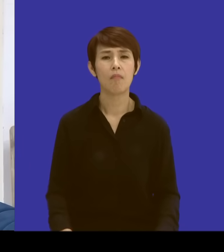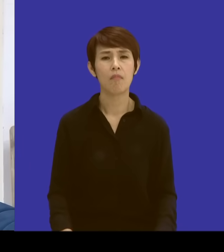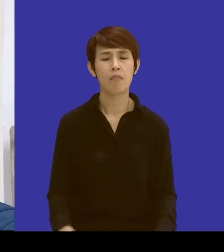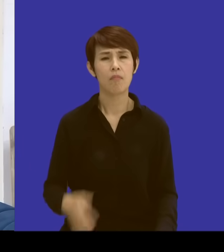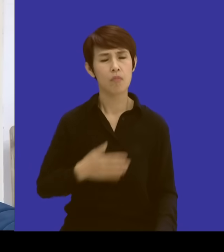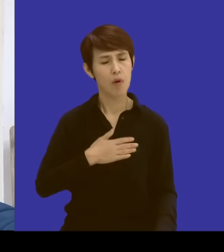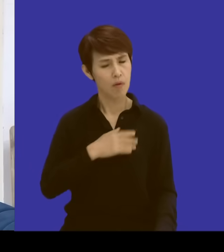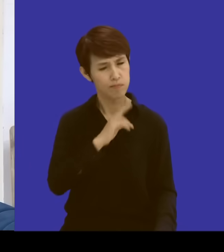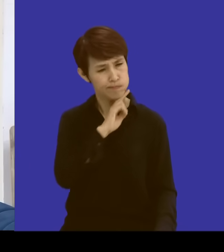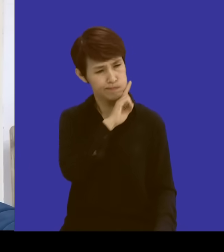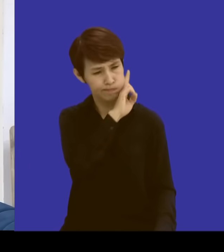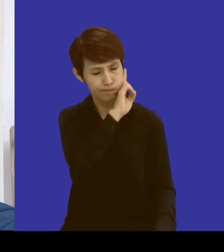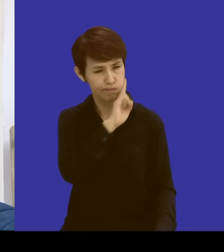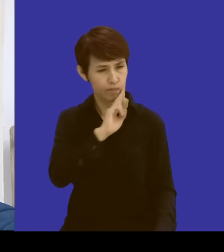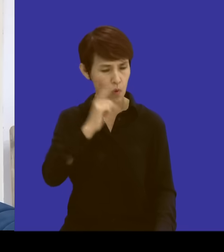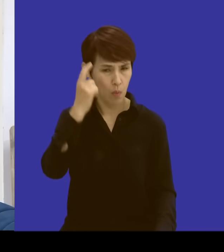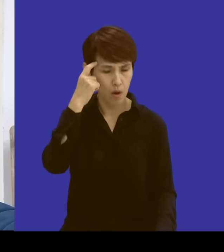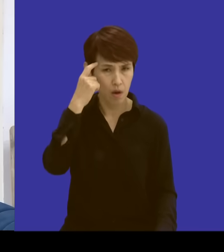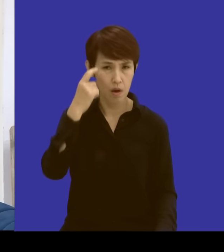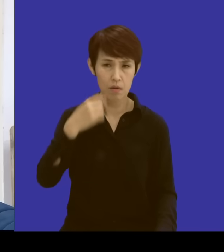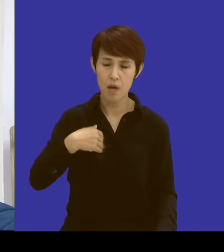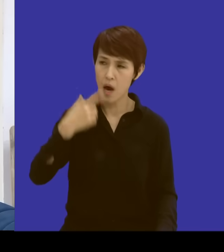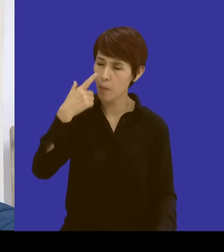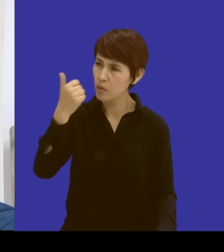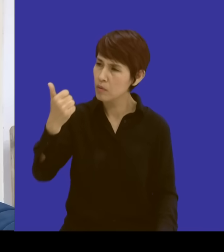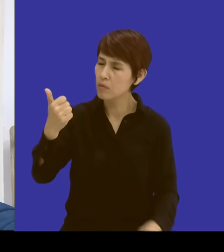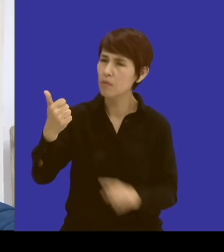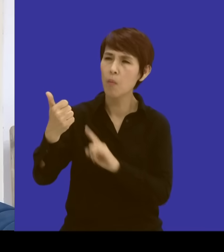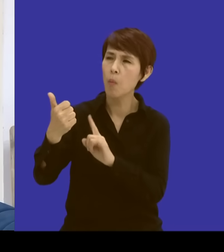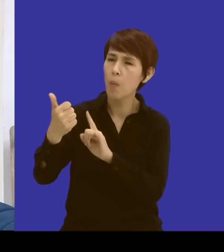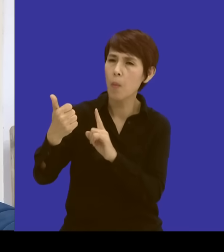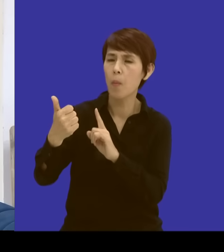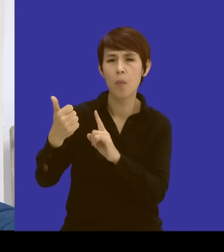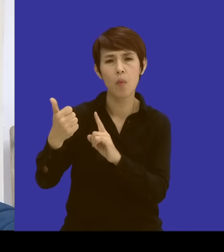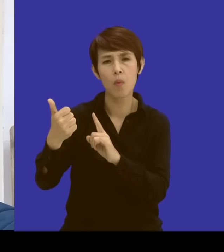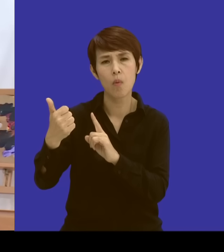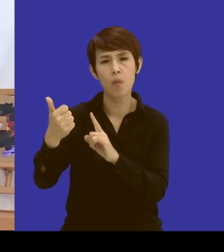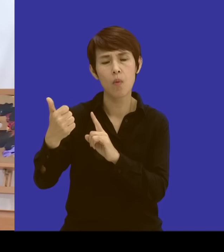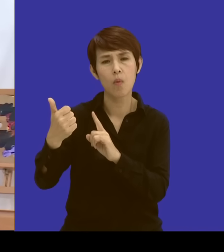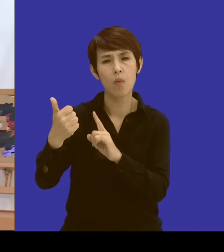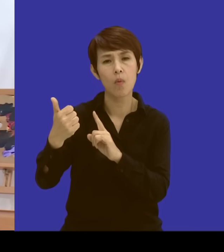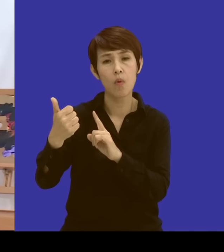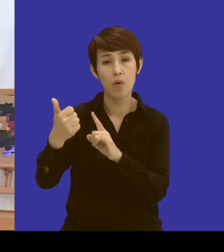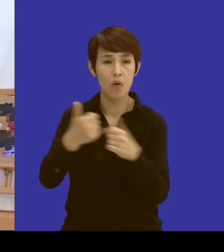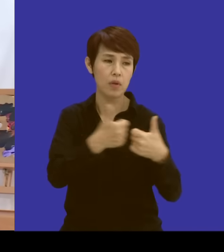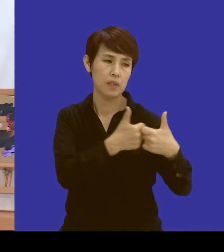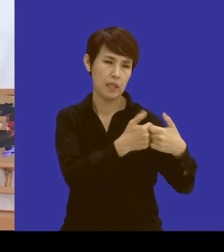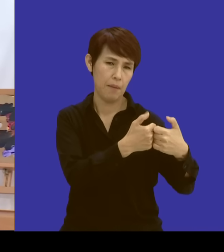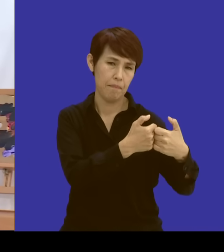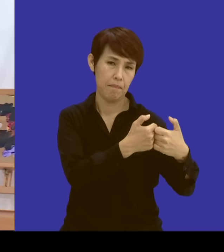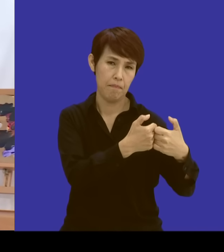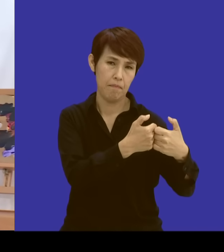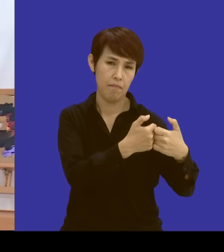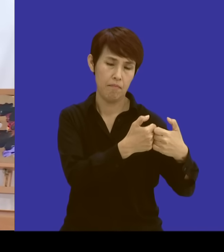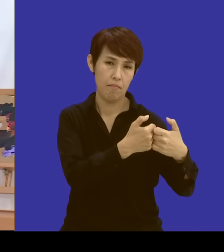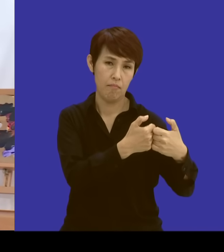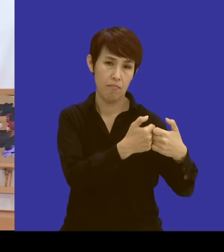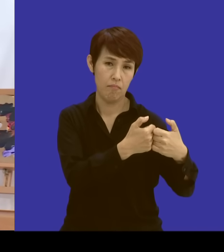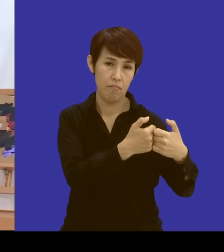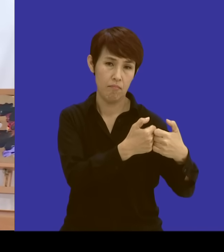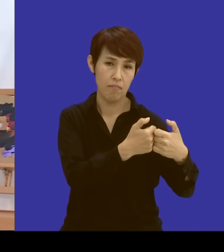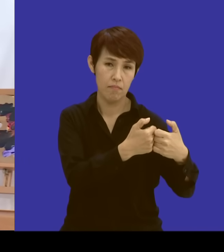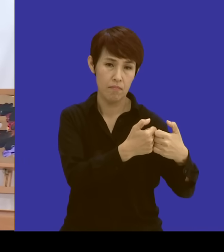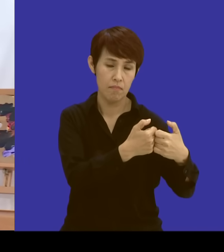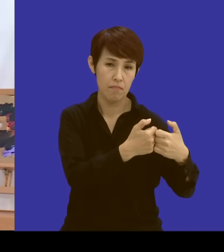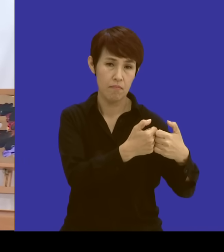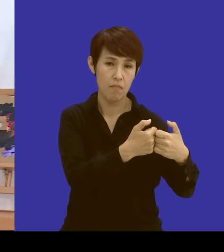의심이 되고 하나님 왜 우리 아버지를 이렇게 할 수 있어요? 라고 하는 걸 상담으로 사실 그래서 제가 결국 심리치료 공부하게